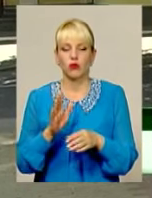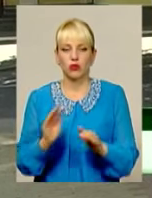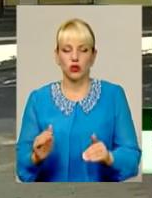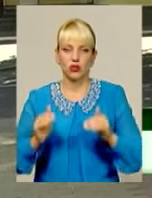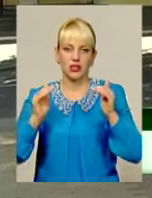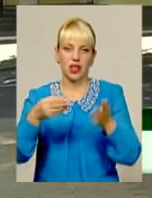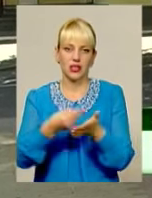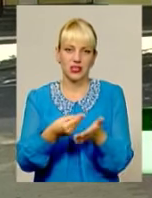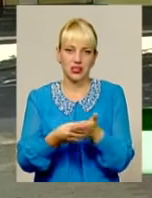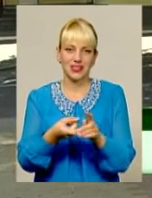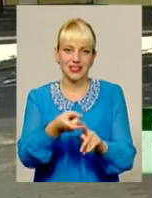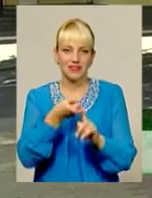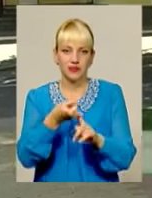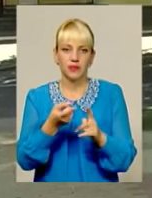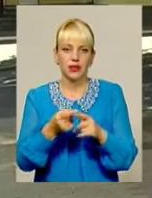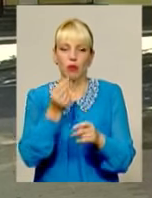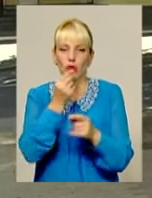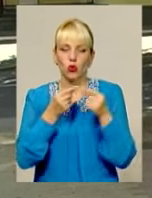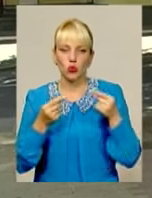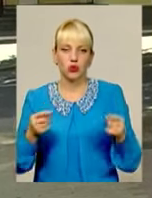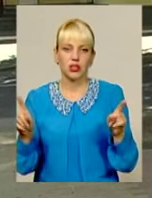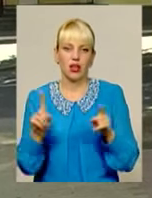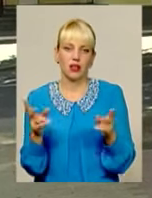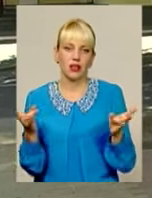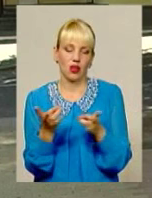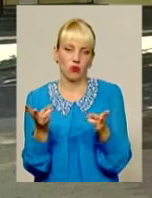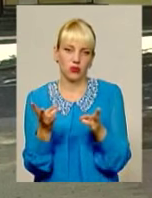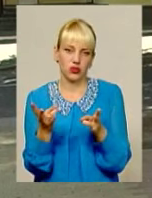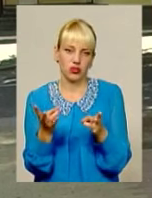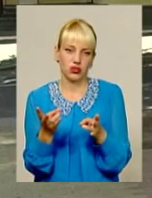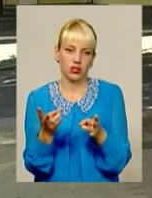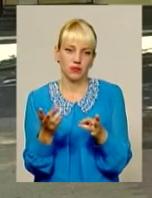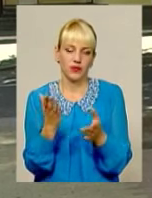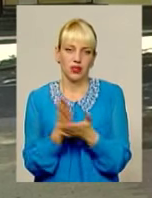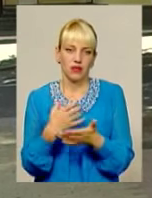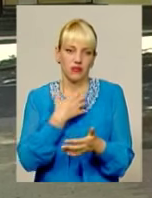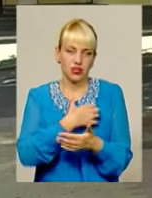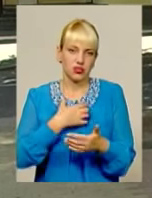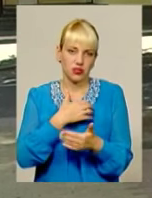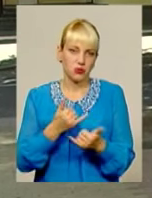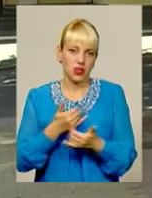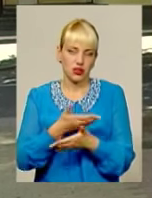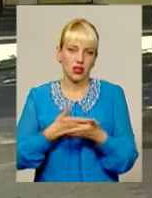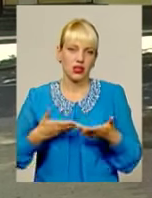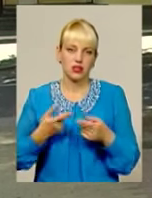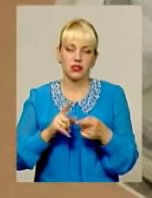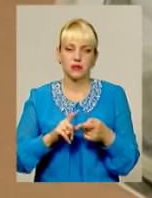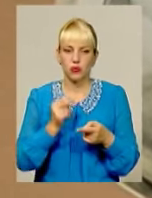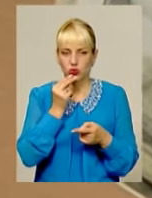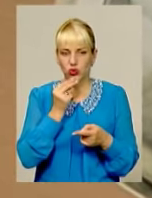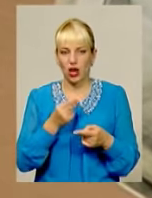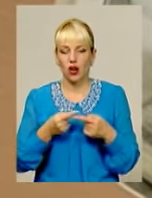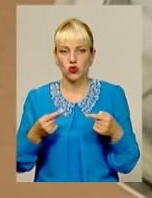зростання цін і на ті необхідні продукти, які в першу чергу є для нас самими необхідними, тобто продукти харчування.